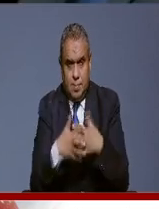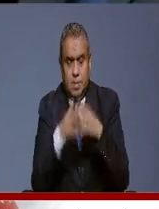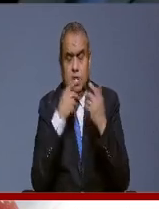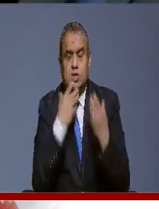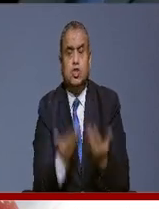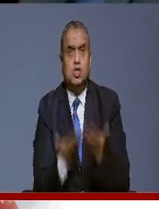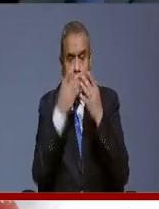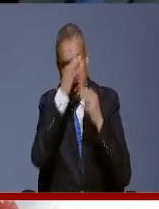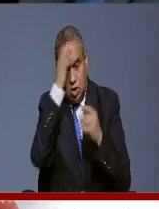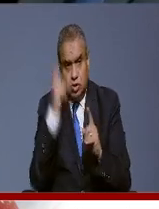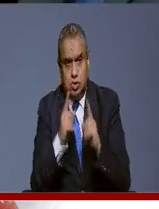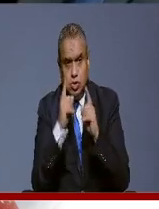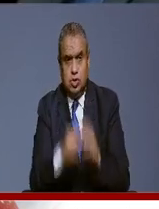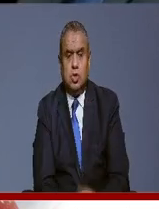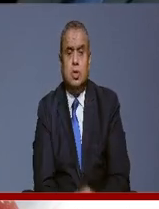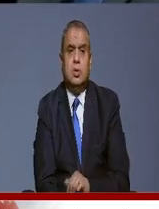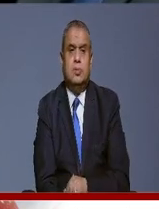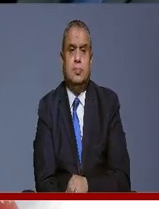الله.